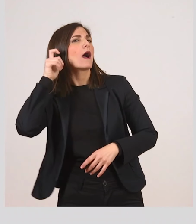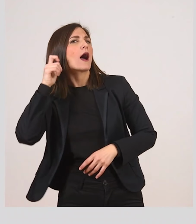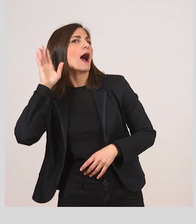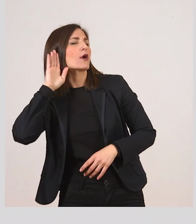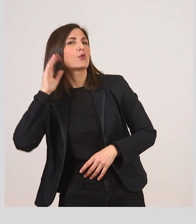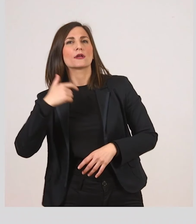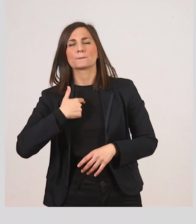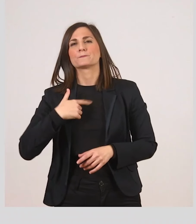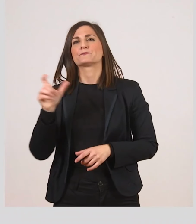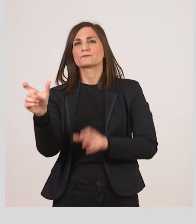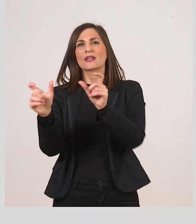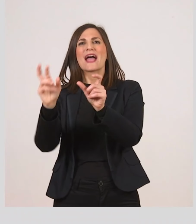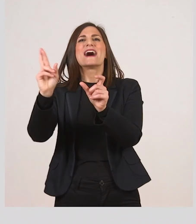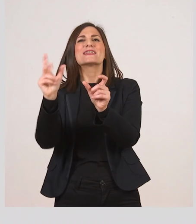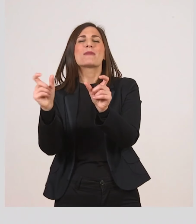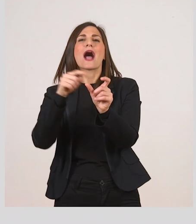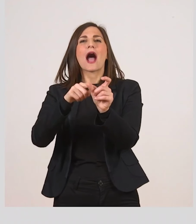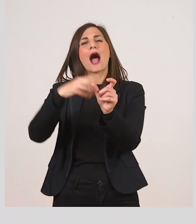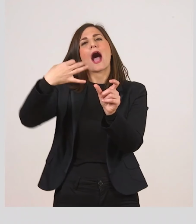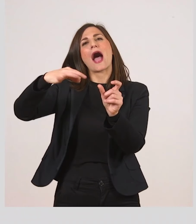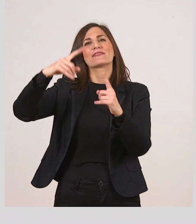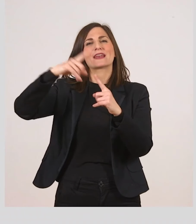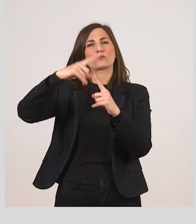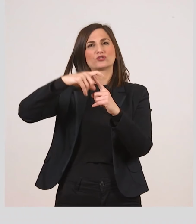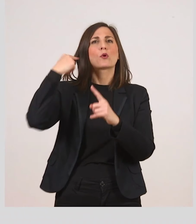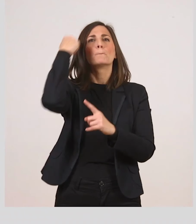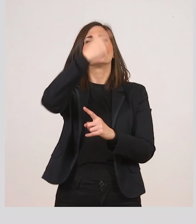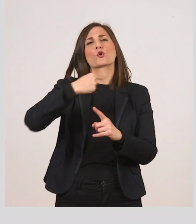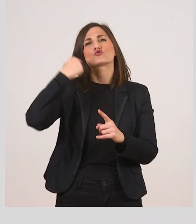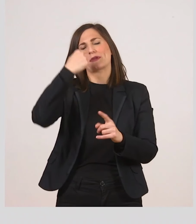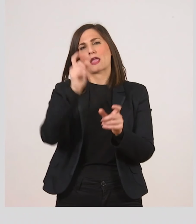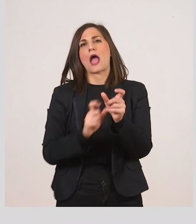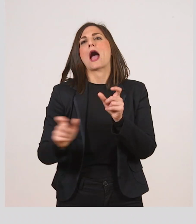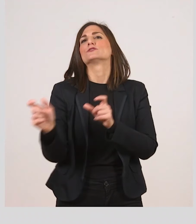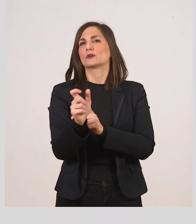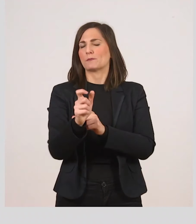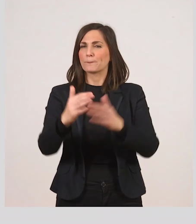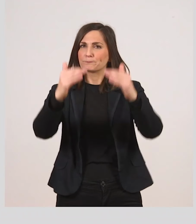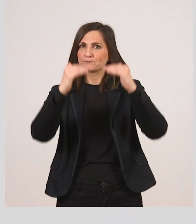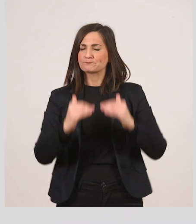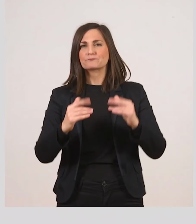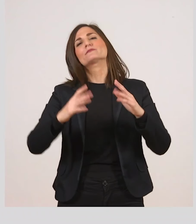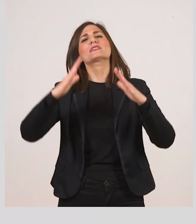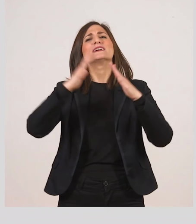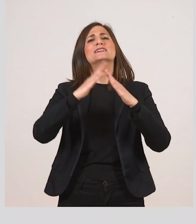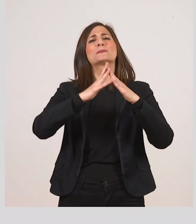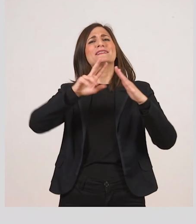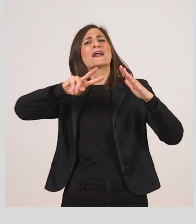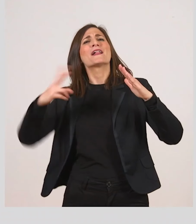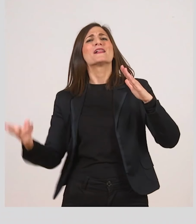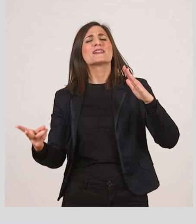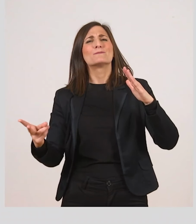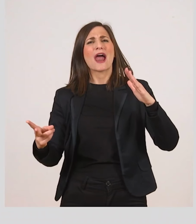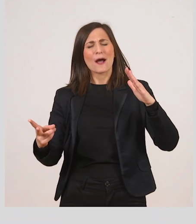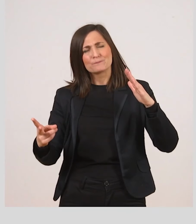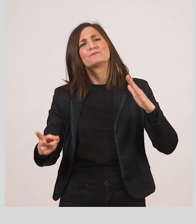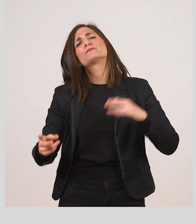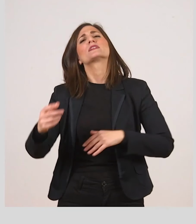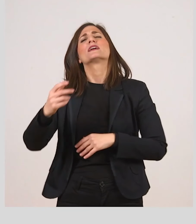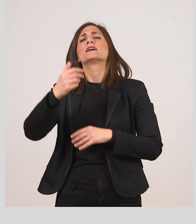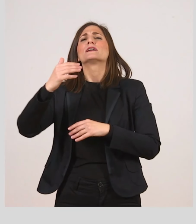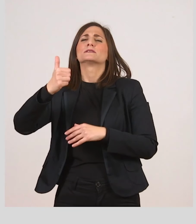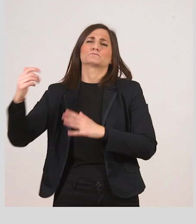Και μονοσύλλαβη, άρα αδύνατος τύπος προσωπικής αντωνυμίας. Να τα θυμόμαστε κι αυτά. Στο διπλανό σπίτι, είναι μονοκατοικία, μένει